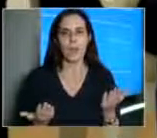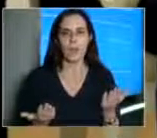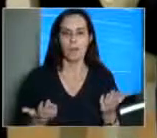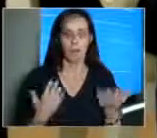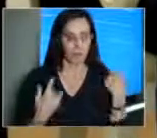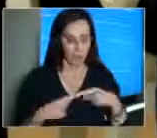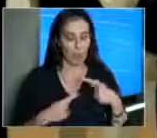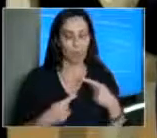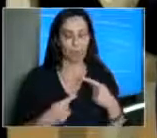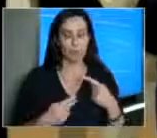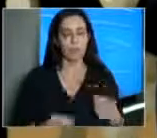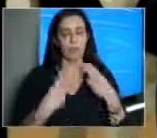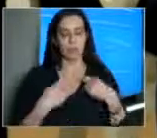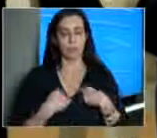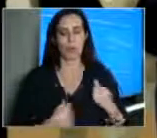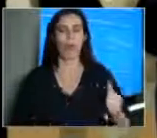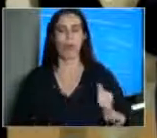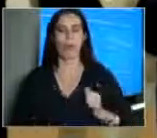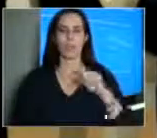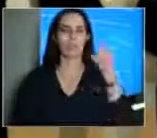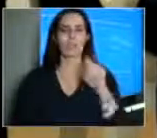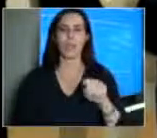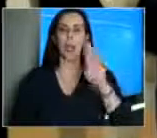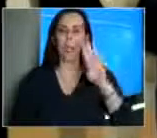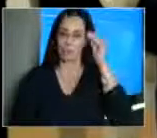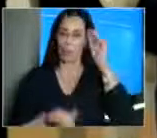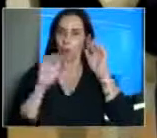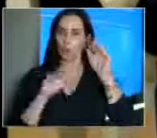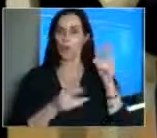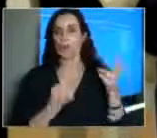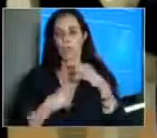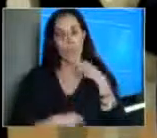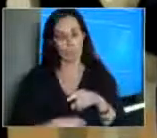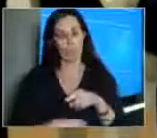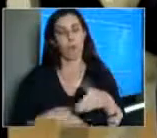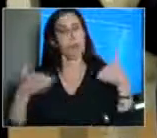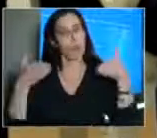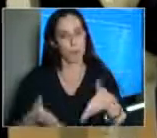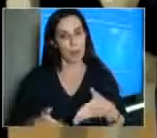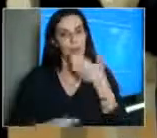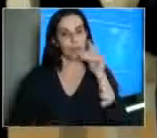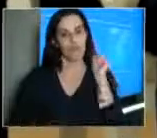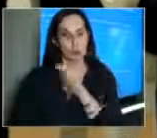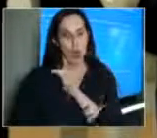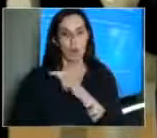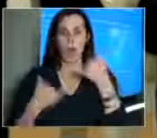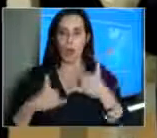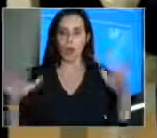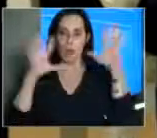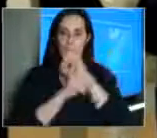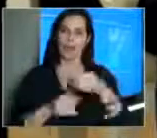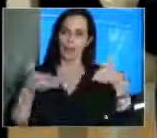ולפני ימים אחדים הבאתם לנו את שכר הבן, זיכרונו לברכה, לארץ, הוא התאמן לירושלים היום